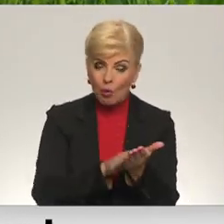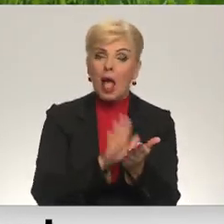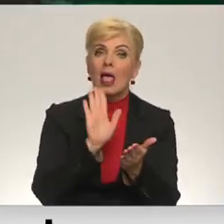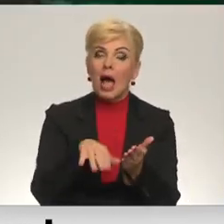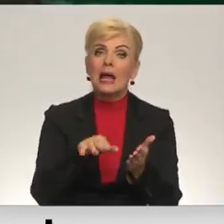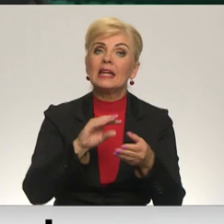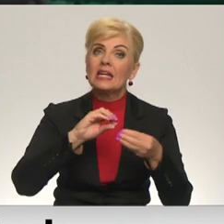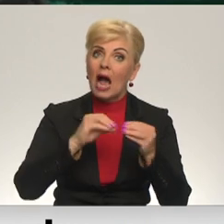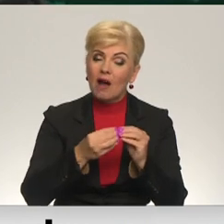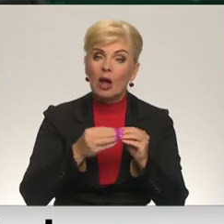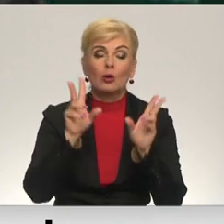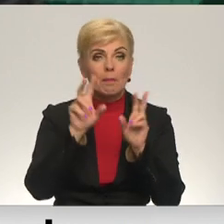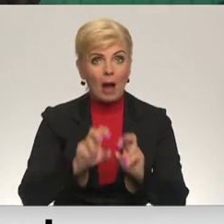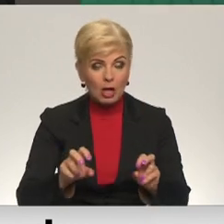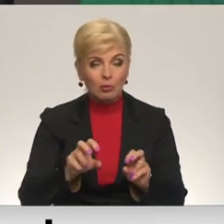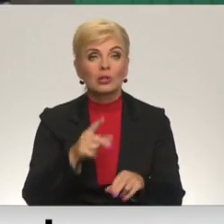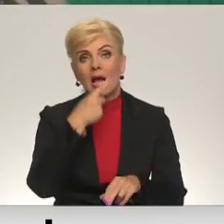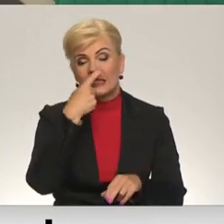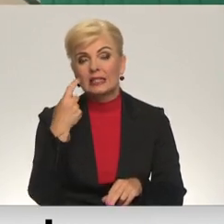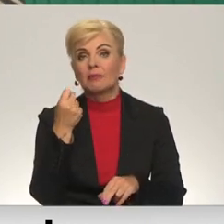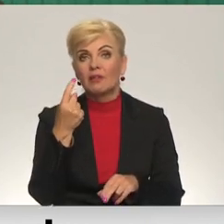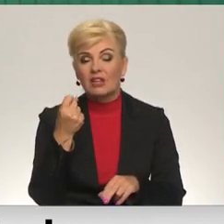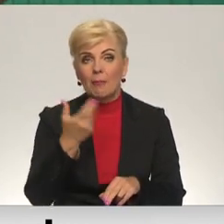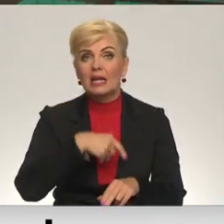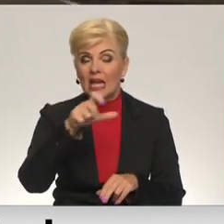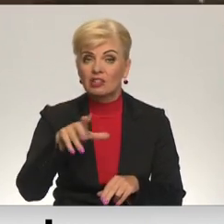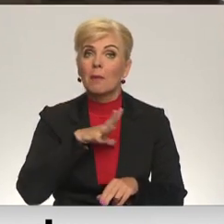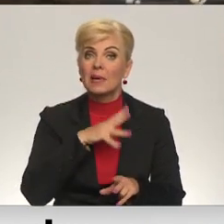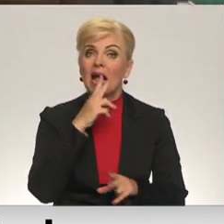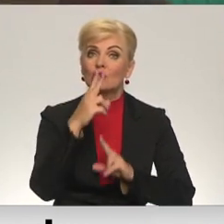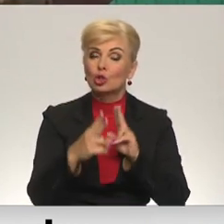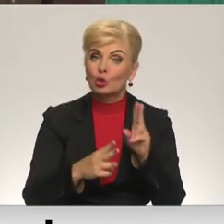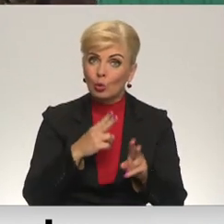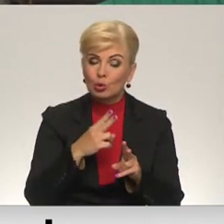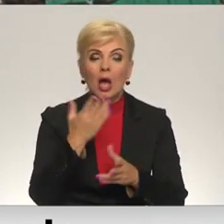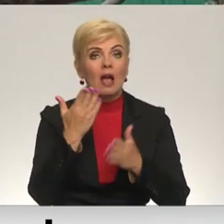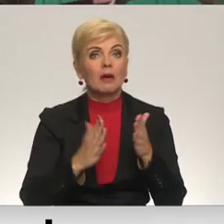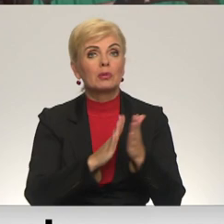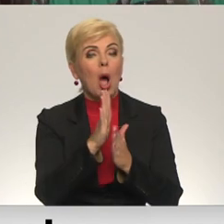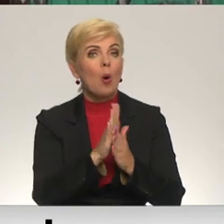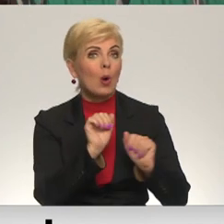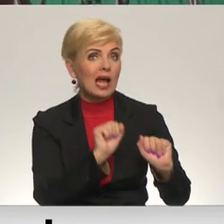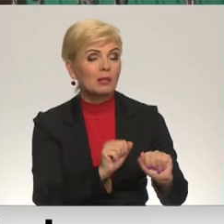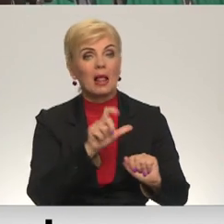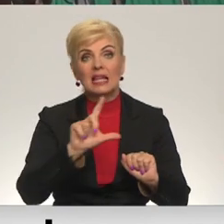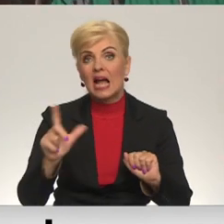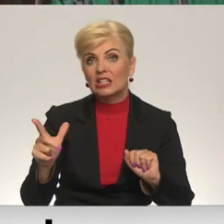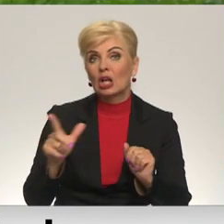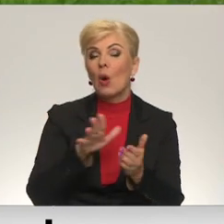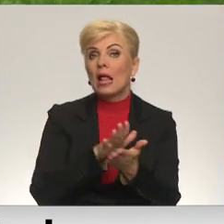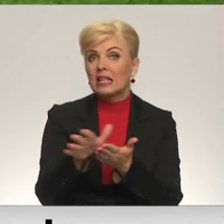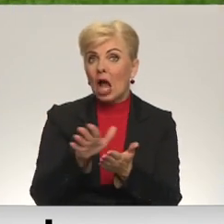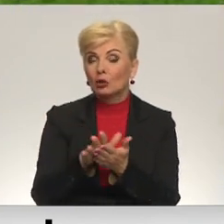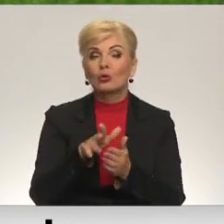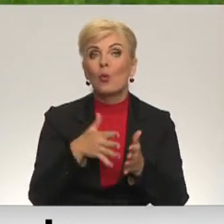ievērošanas pārbaudes un saņēmis 111 iedzīvotāju sūdzības par iespējamu auga aizsardzības līdzekļu lietošanu un